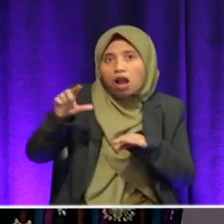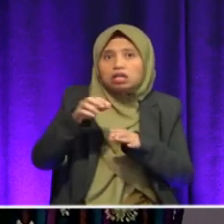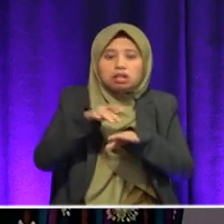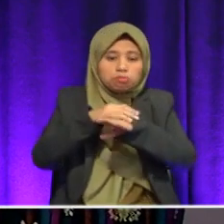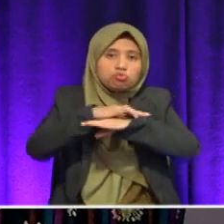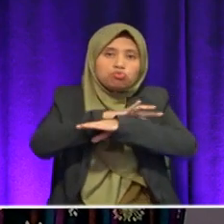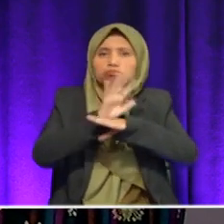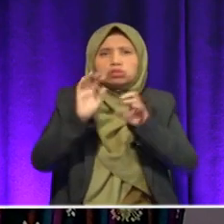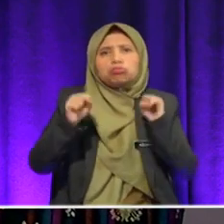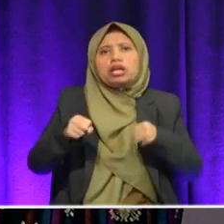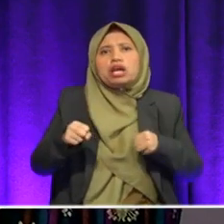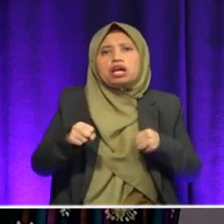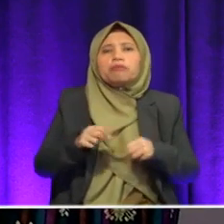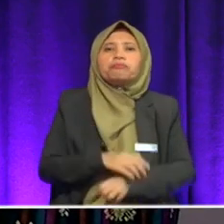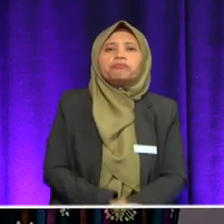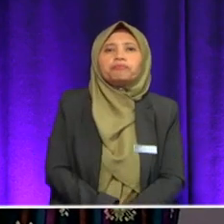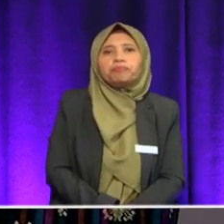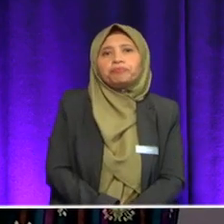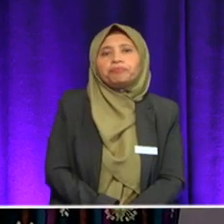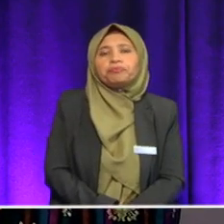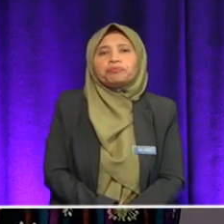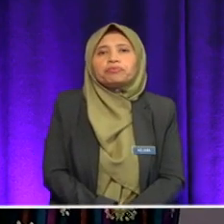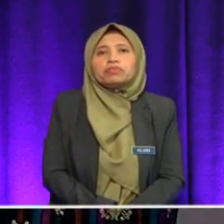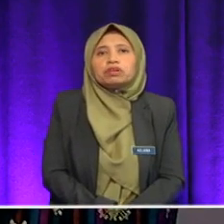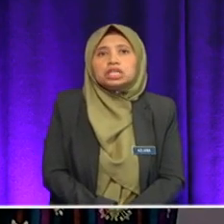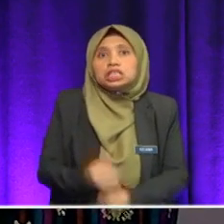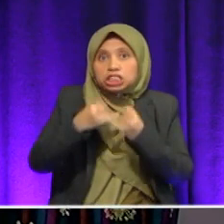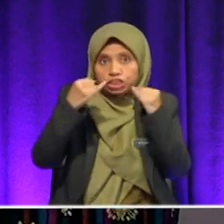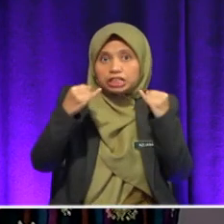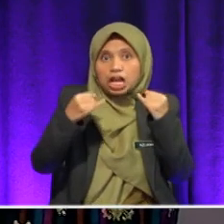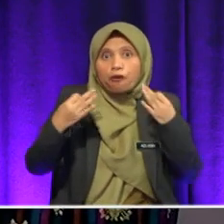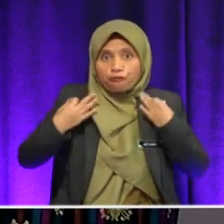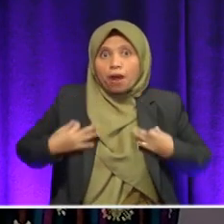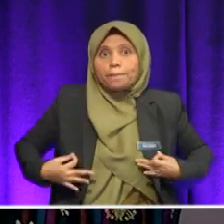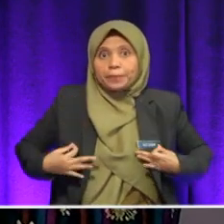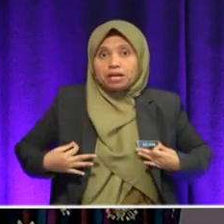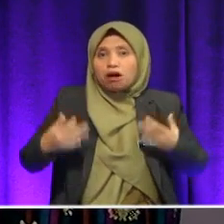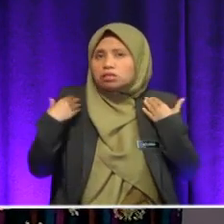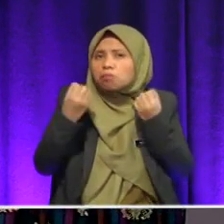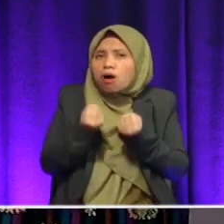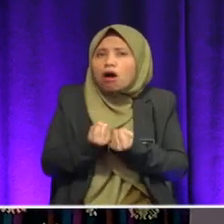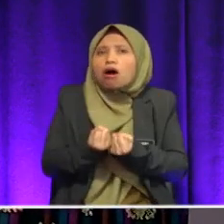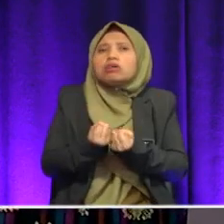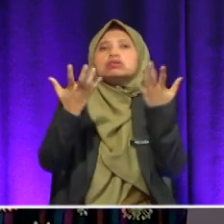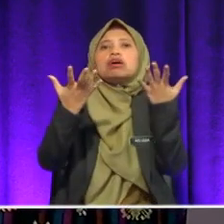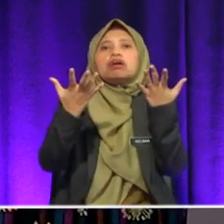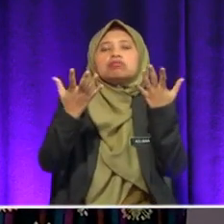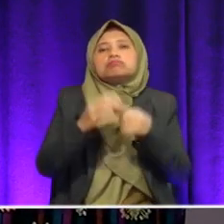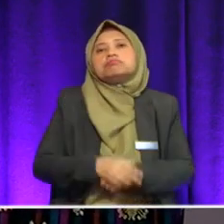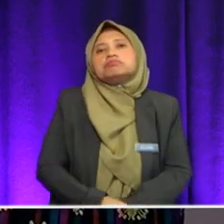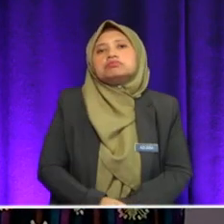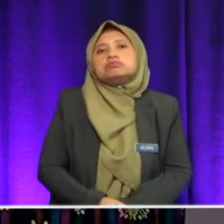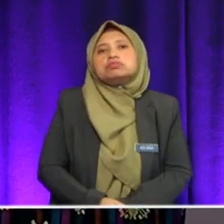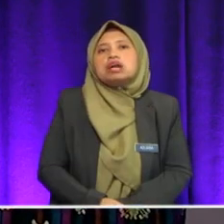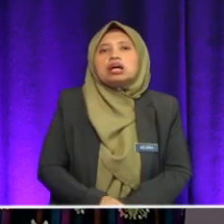sesuai Baiklah seterusnya jenis Febri Oke jenis Febri ini ada banyak jenis fabrik di pasaran tapi